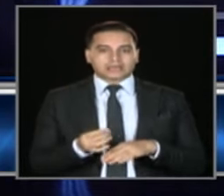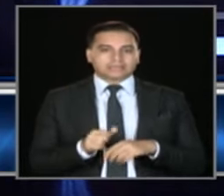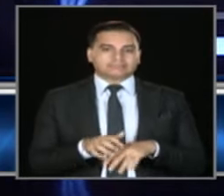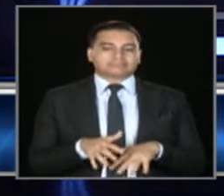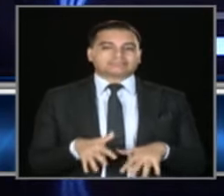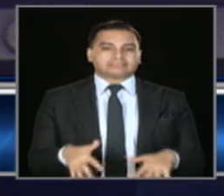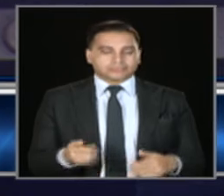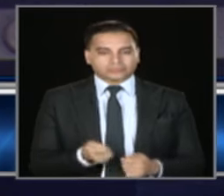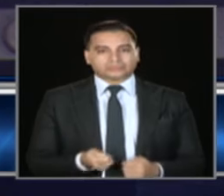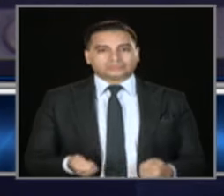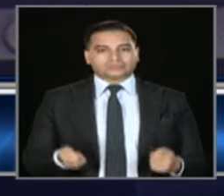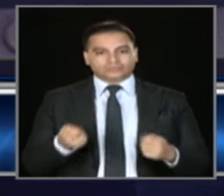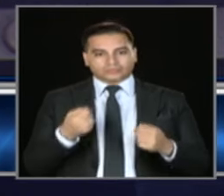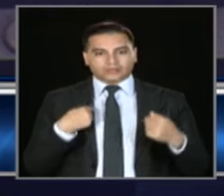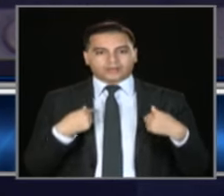وتكون